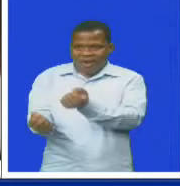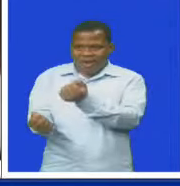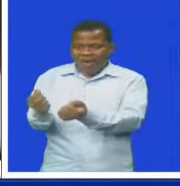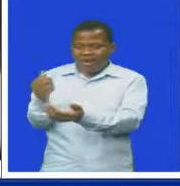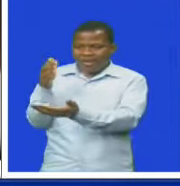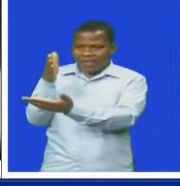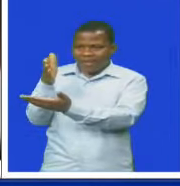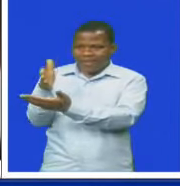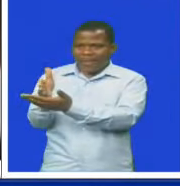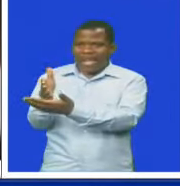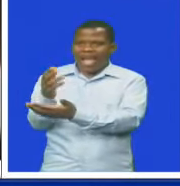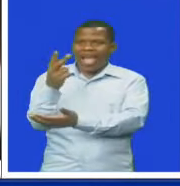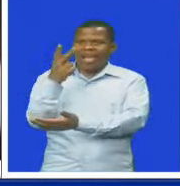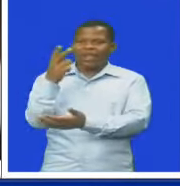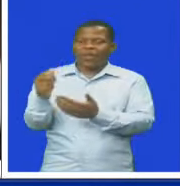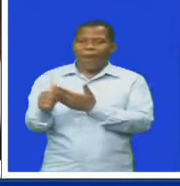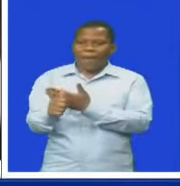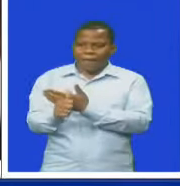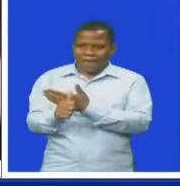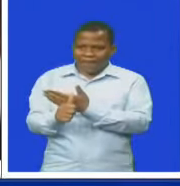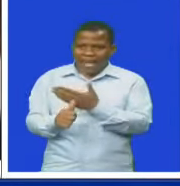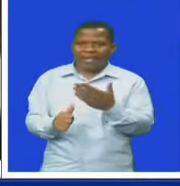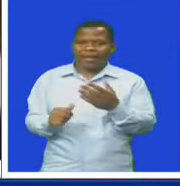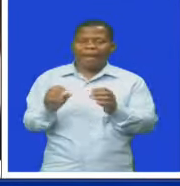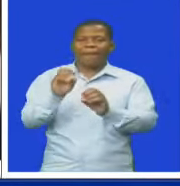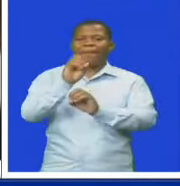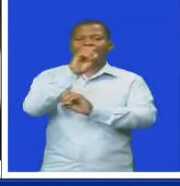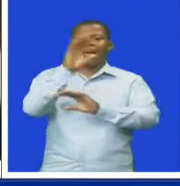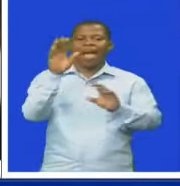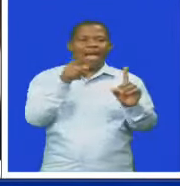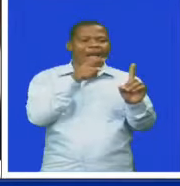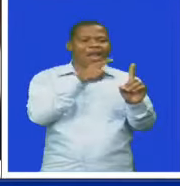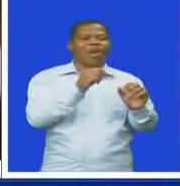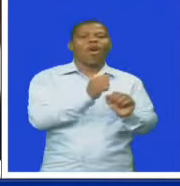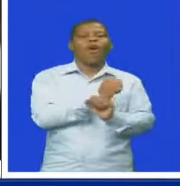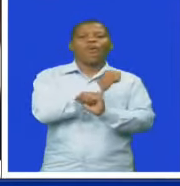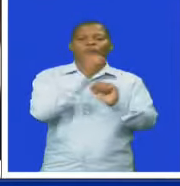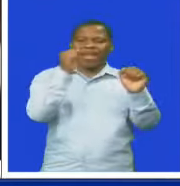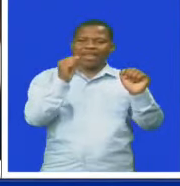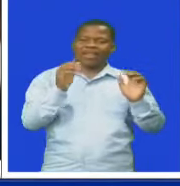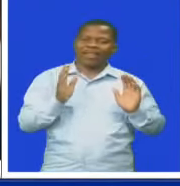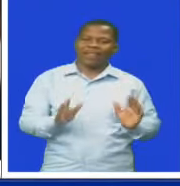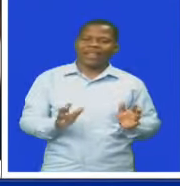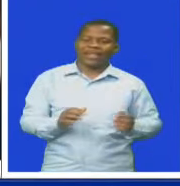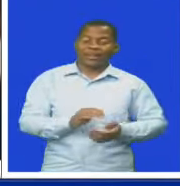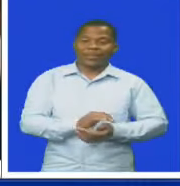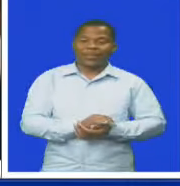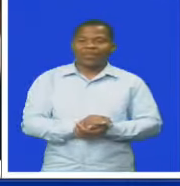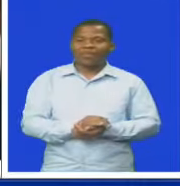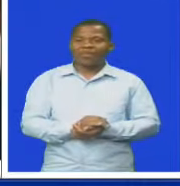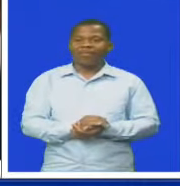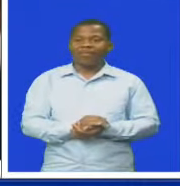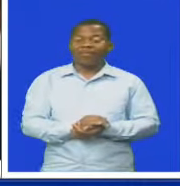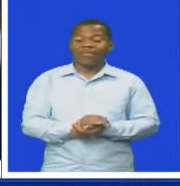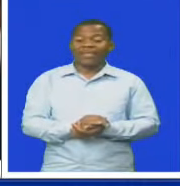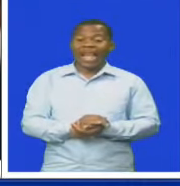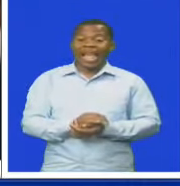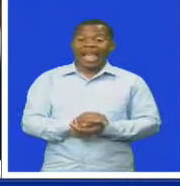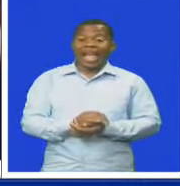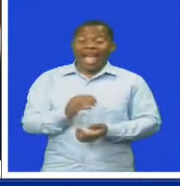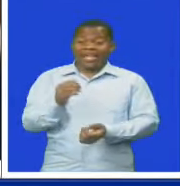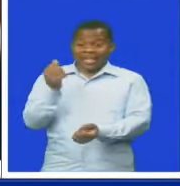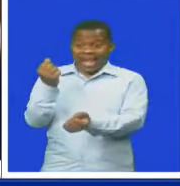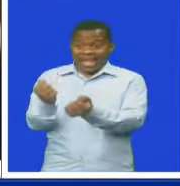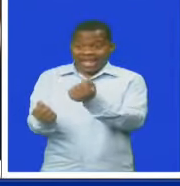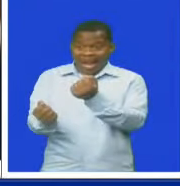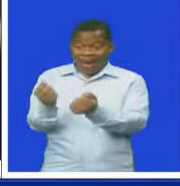kwetinyanga letimbili tekuthi konde nguye lophumelele kulolukhetho noko lesijubo salenkantola sikahlali kahle kuye diyalo losele